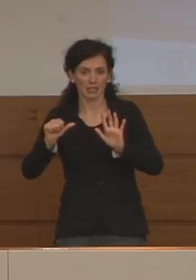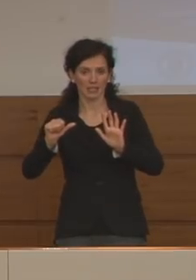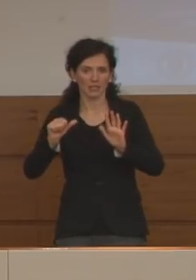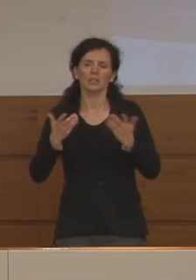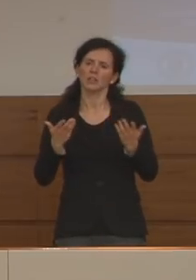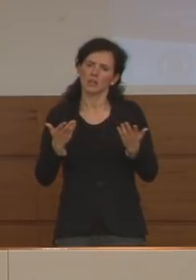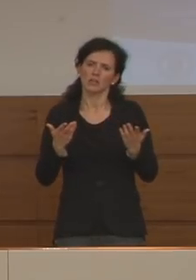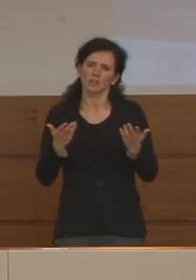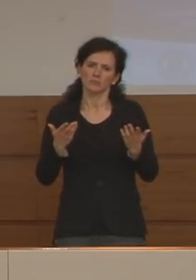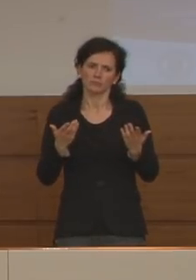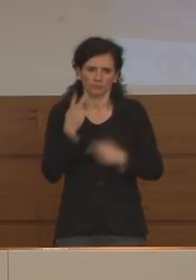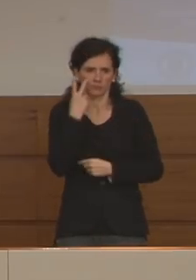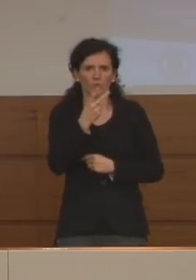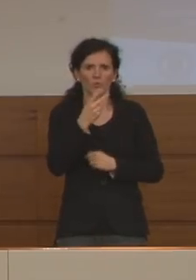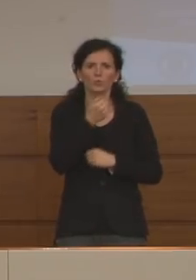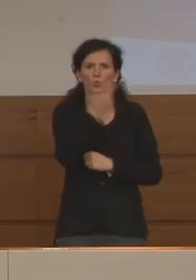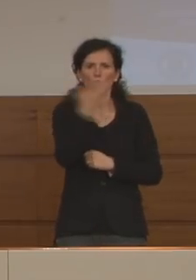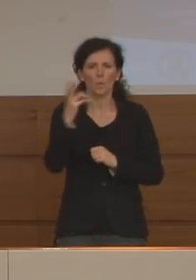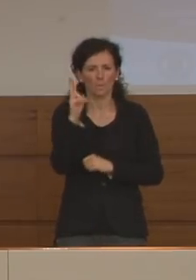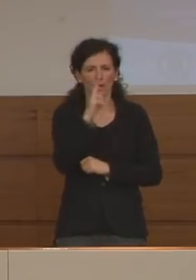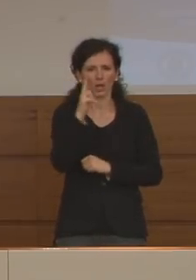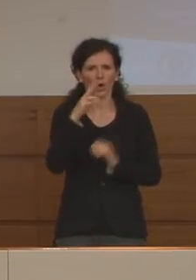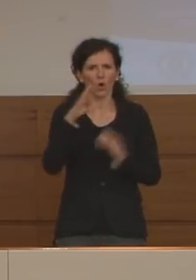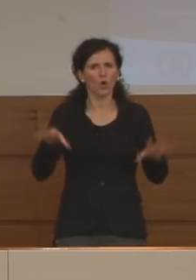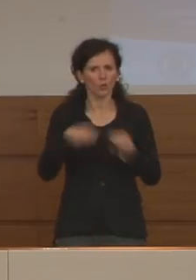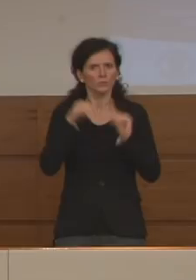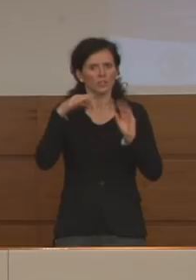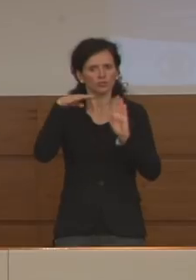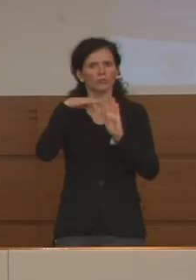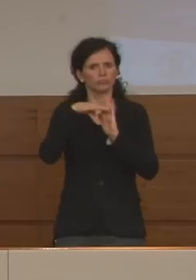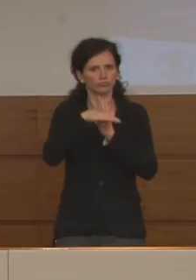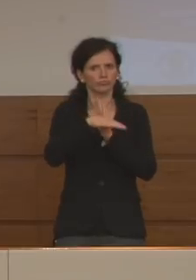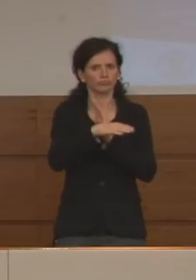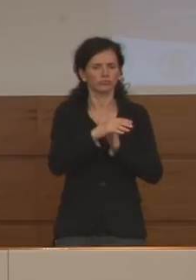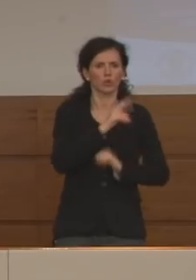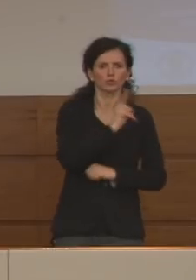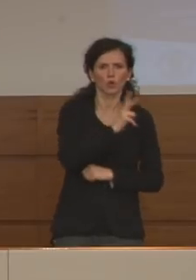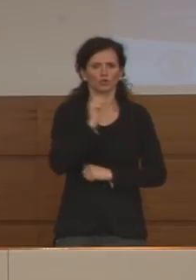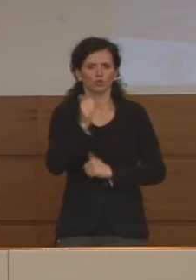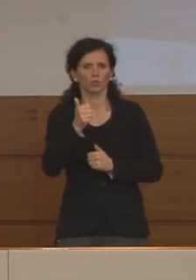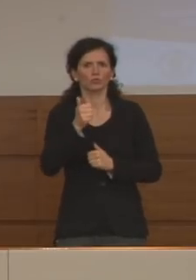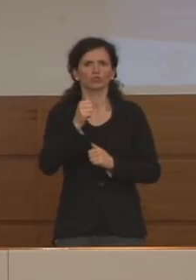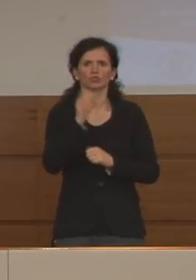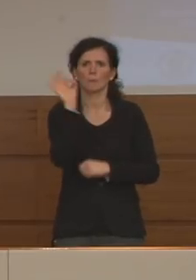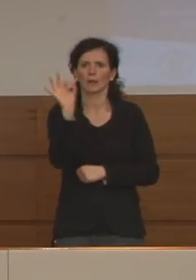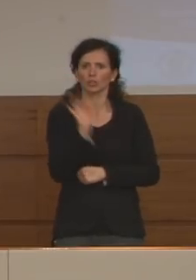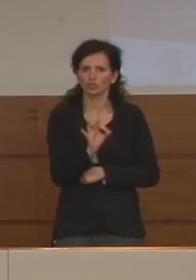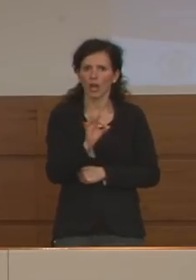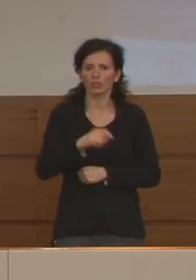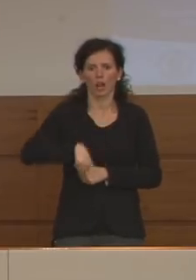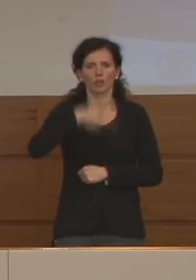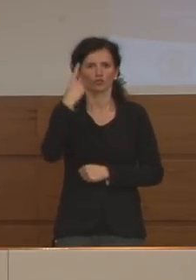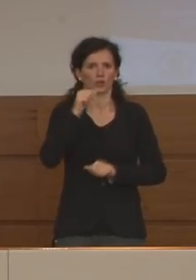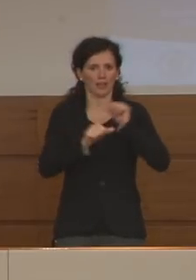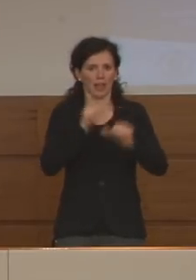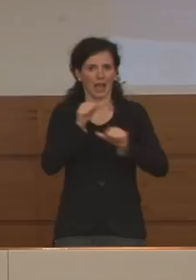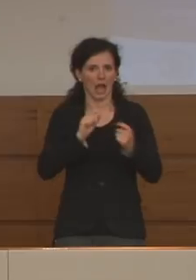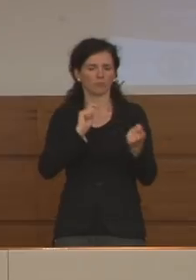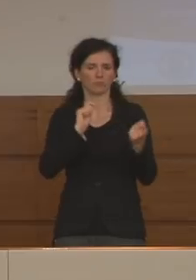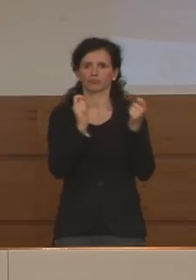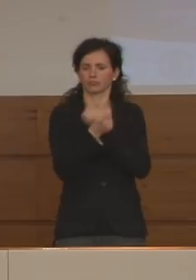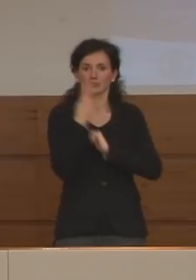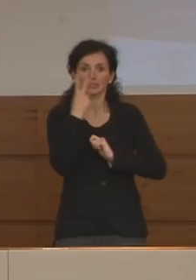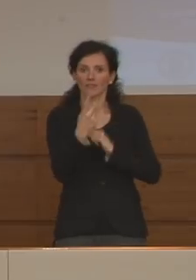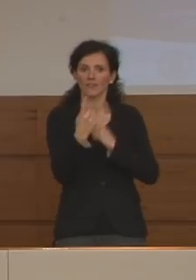cambiamenti grandi dell'ordine del 10 15 per cento a giornata che ovviamente riflettono il fatto di